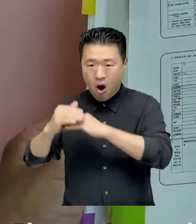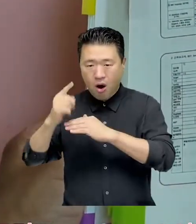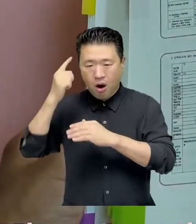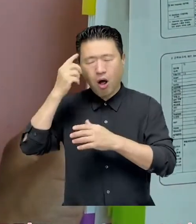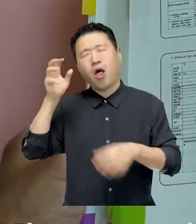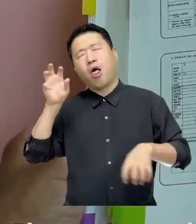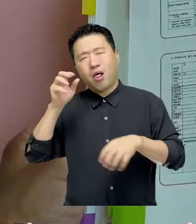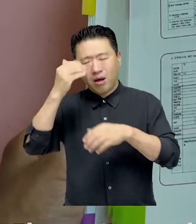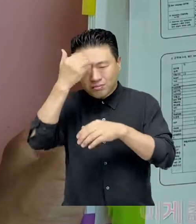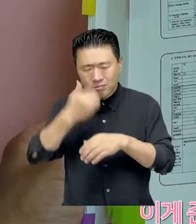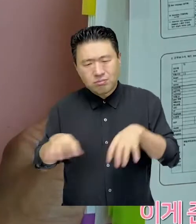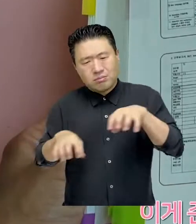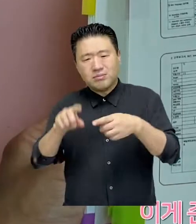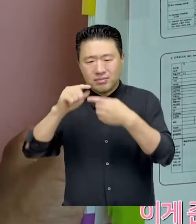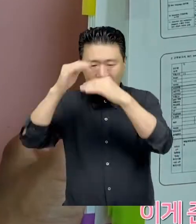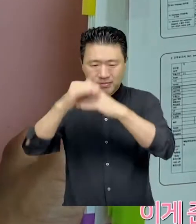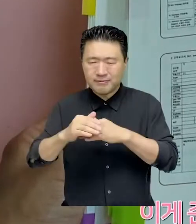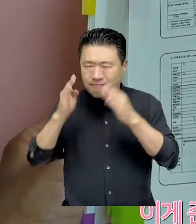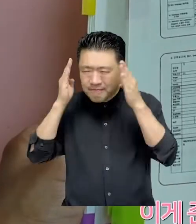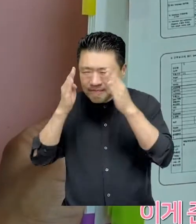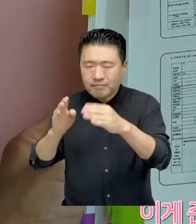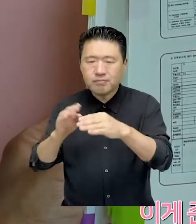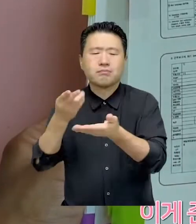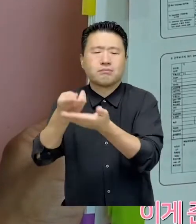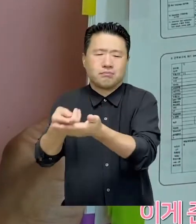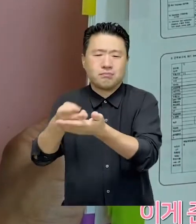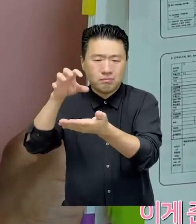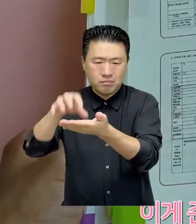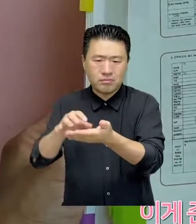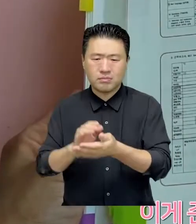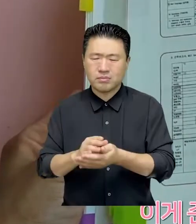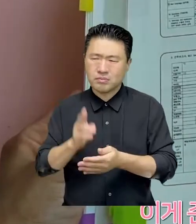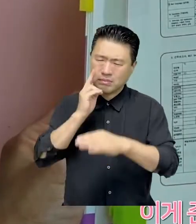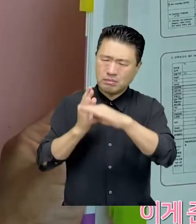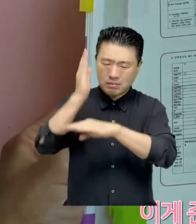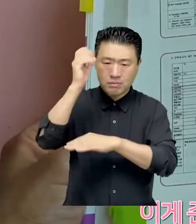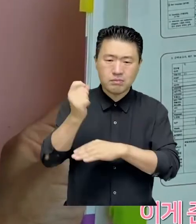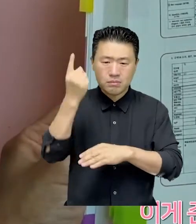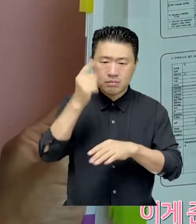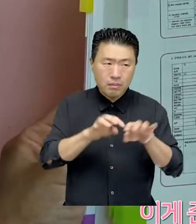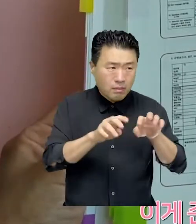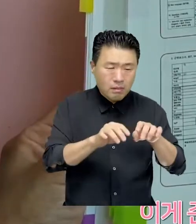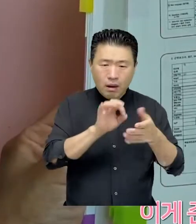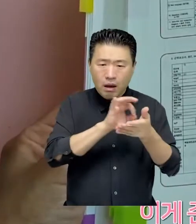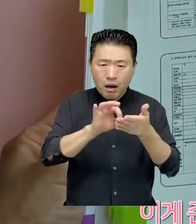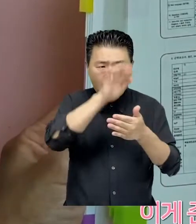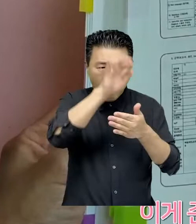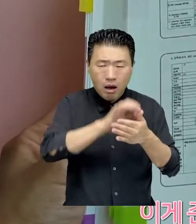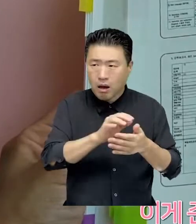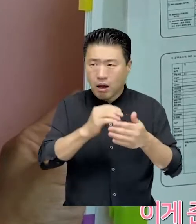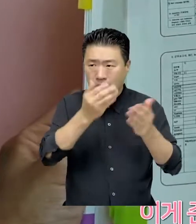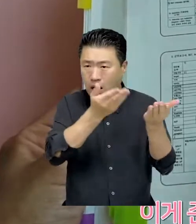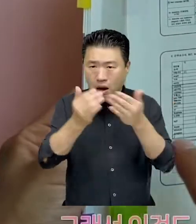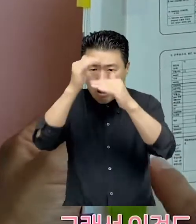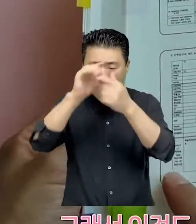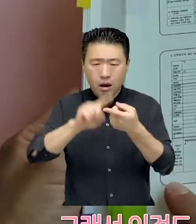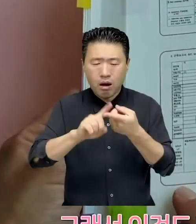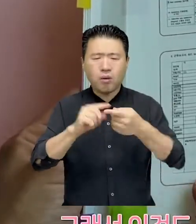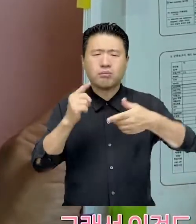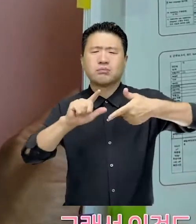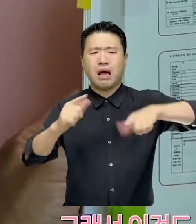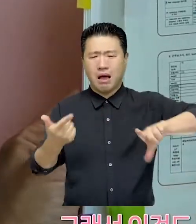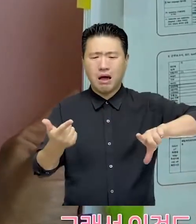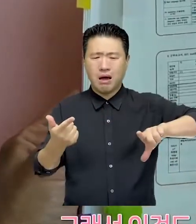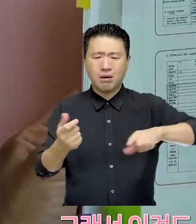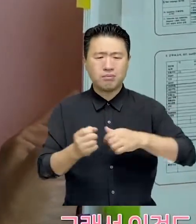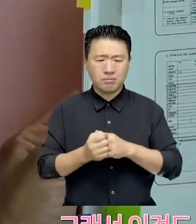앞에서도 소개드렸던 뇌졸중 집중관리실인데요. 이게 준중환자실이라서 워드랑은 사용하는 인계장의 형태가 보시면